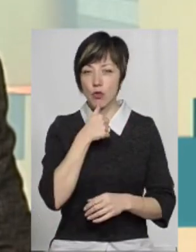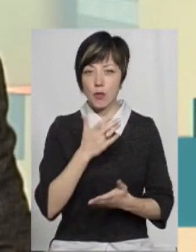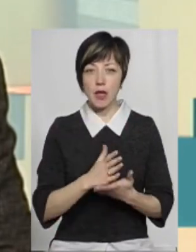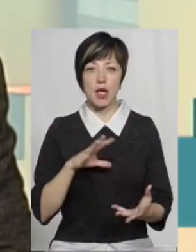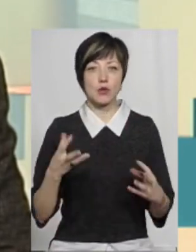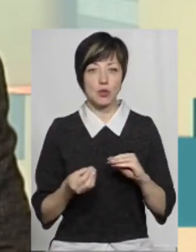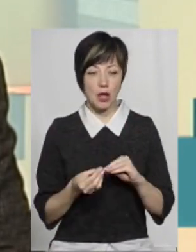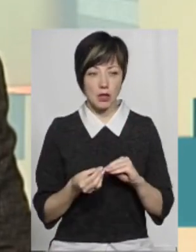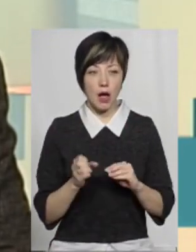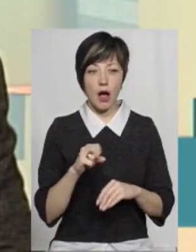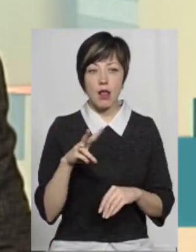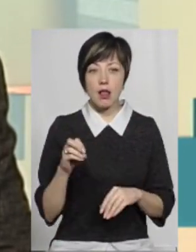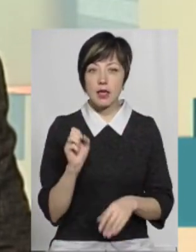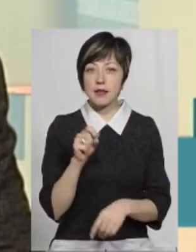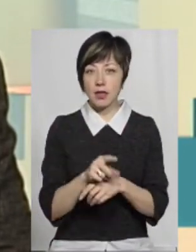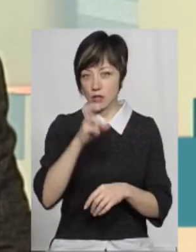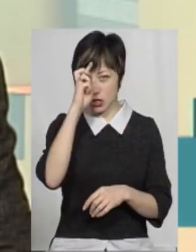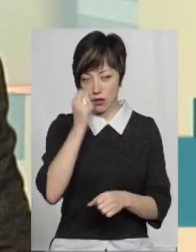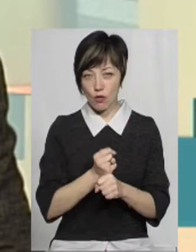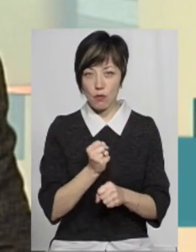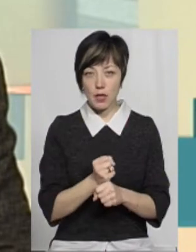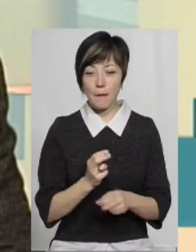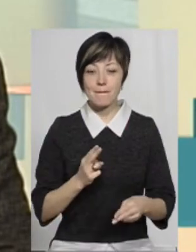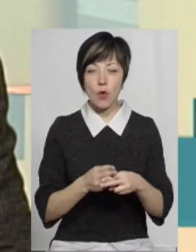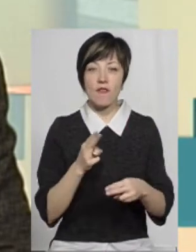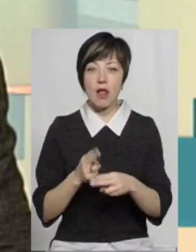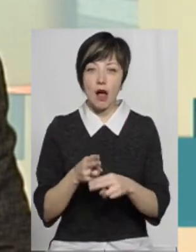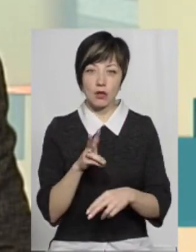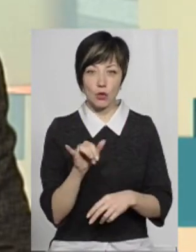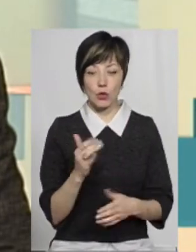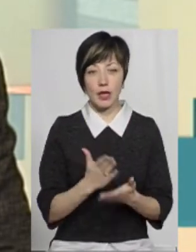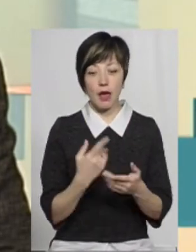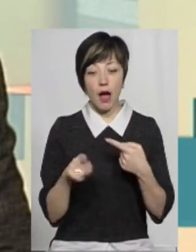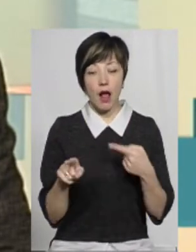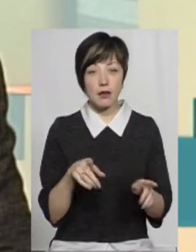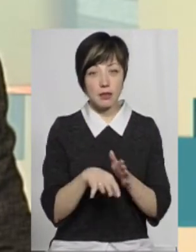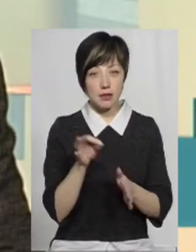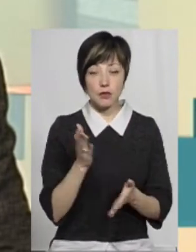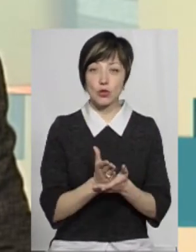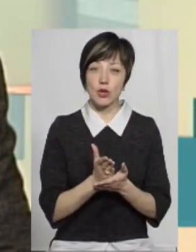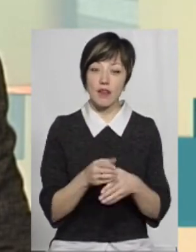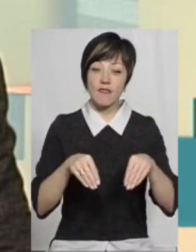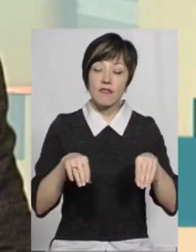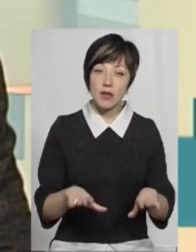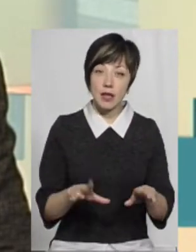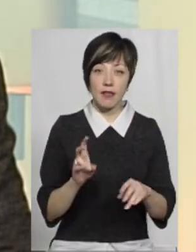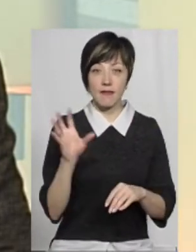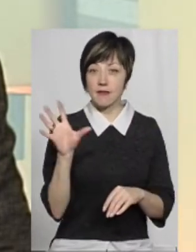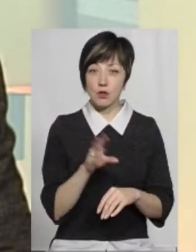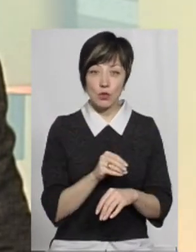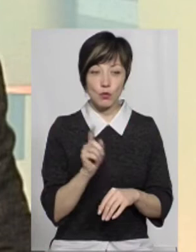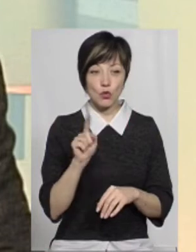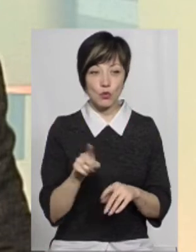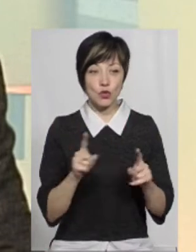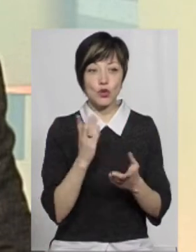є результати. Але задача держави – робити профілактику, казати, що є альтернатива, що є вихід. Не всьому